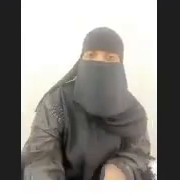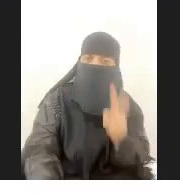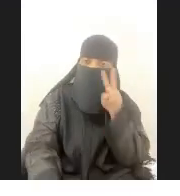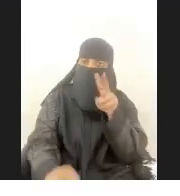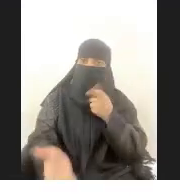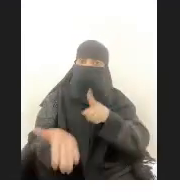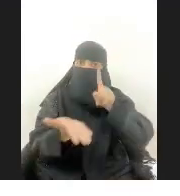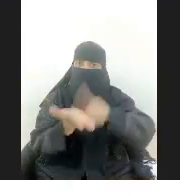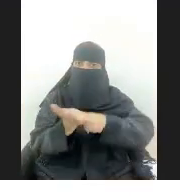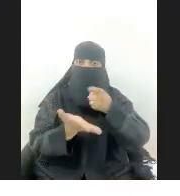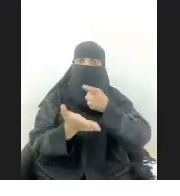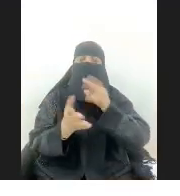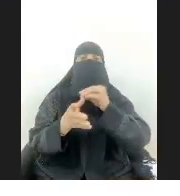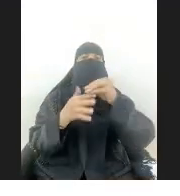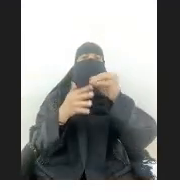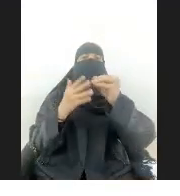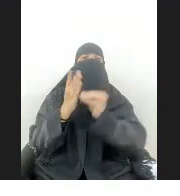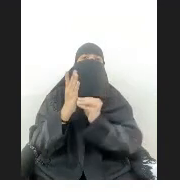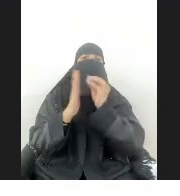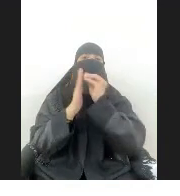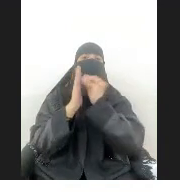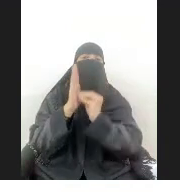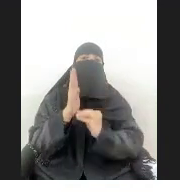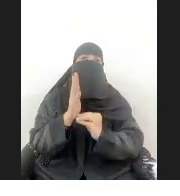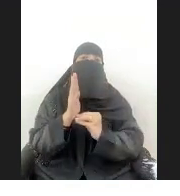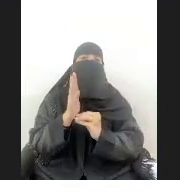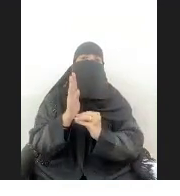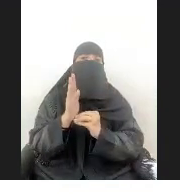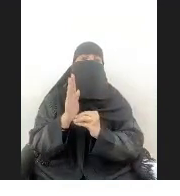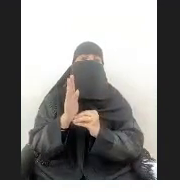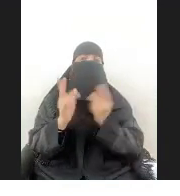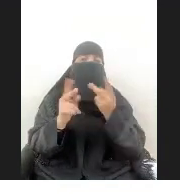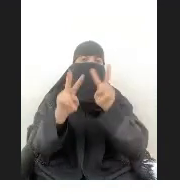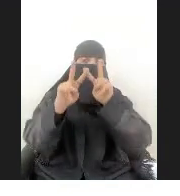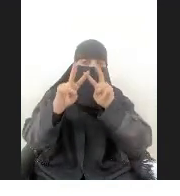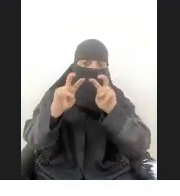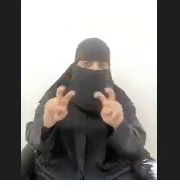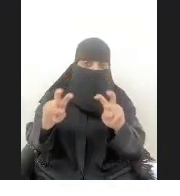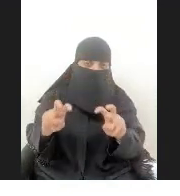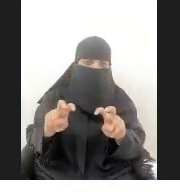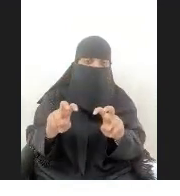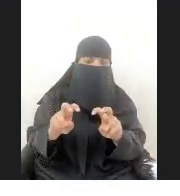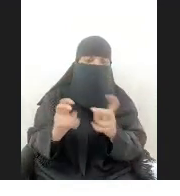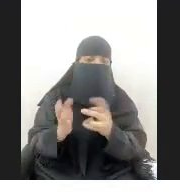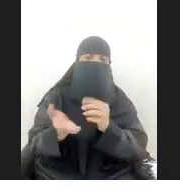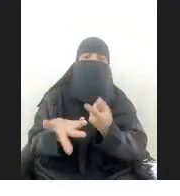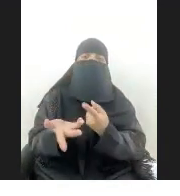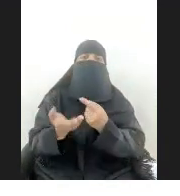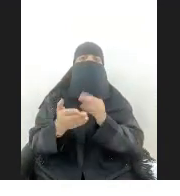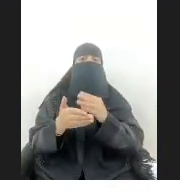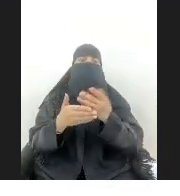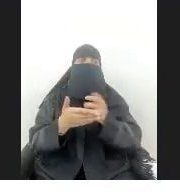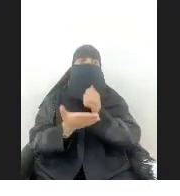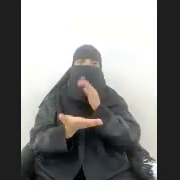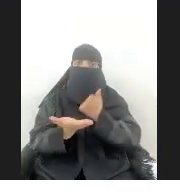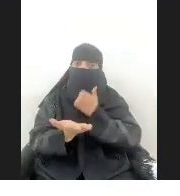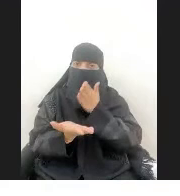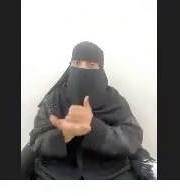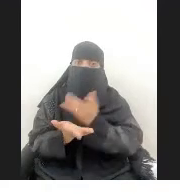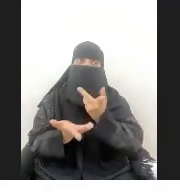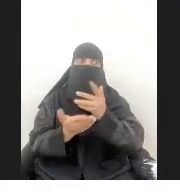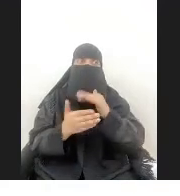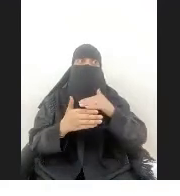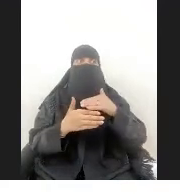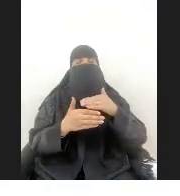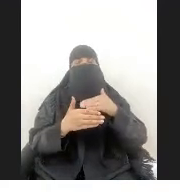هذه الإرشادات، أنه طبعاً يبحث عن مبادئ تحقق مخرجات تعلم أكثر متانة. طبعاً دائماً